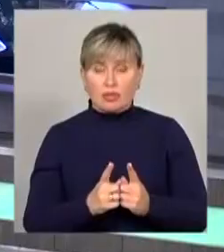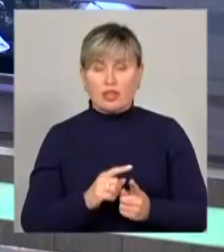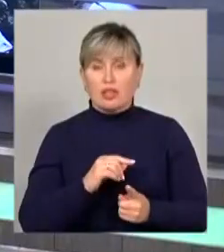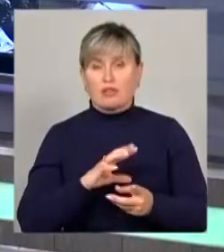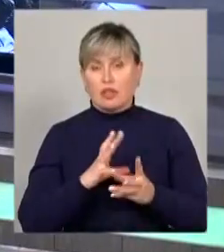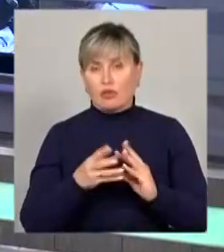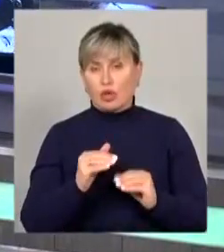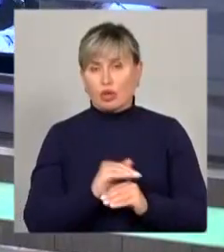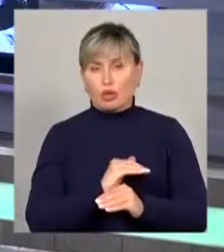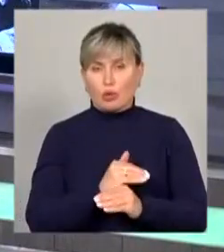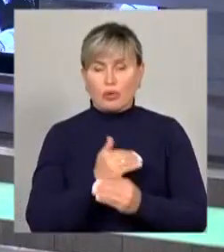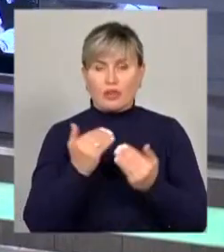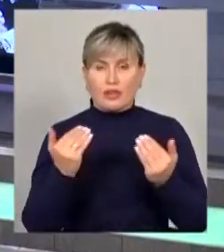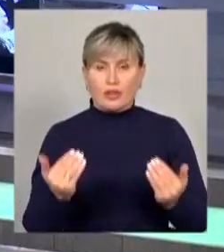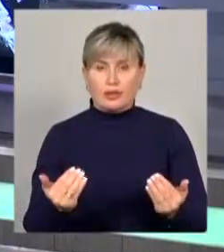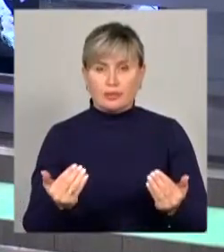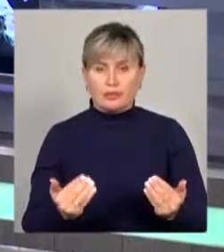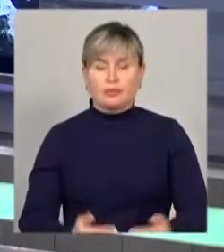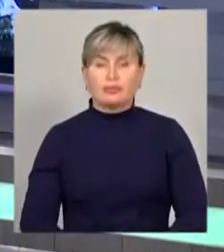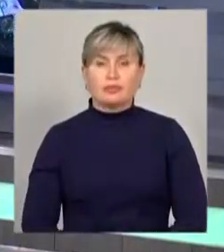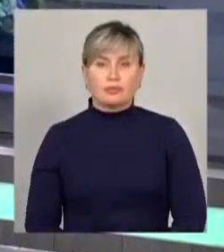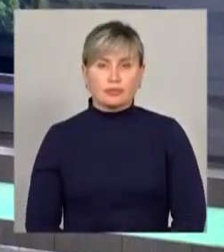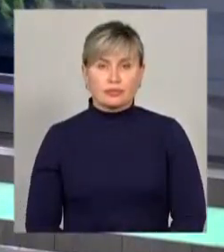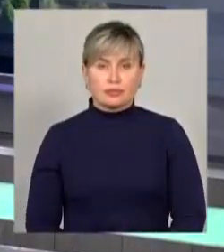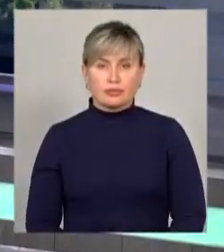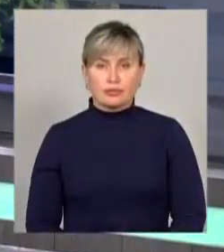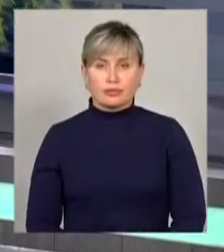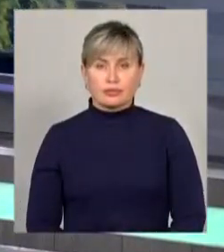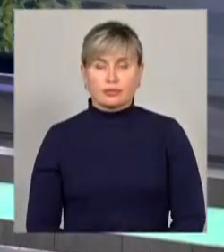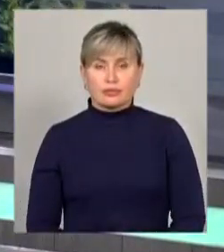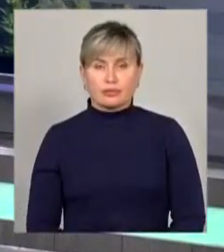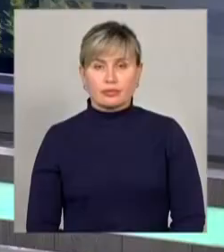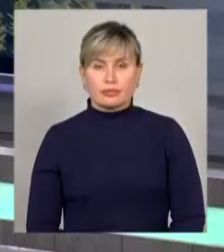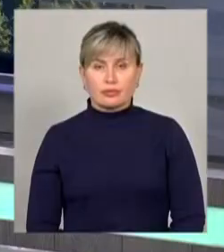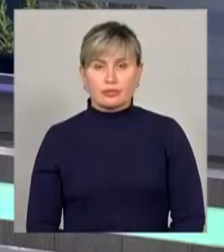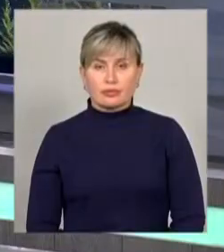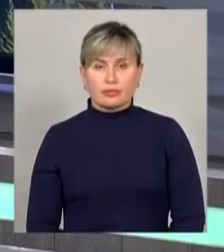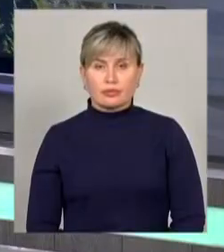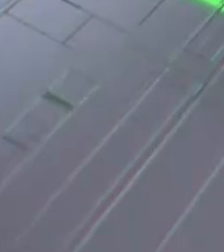интересными новостями по номерам, указанным на экране. Я же с вами прощаюсь. Всего доброго. До встречи.